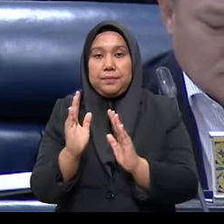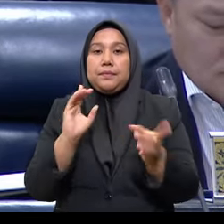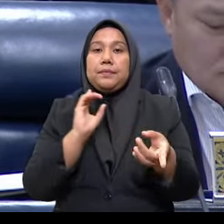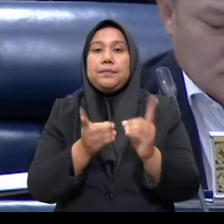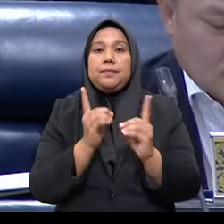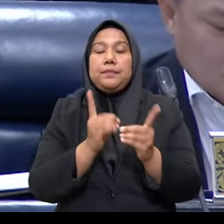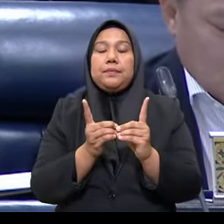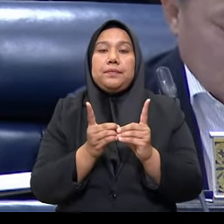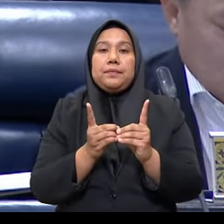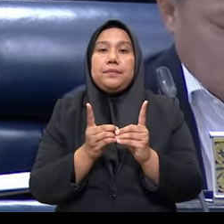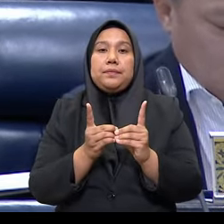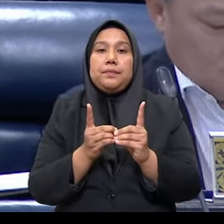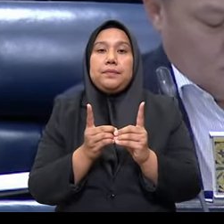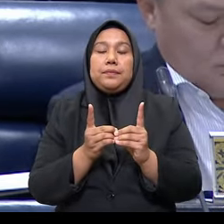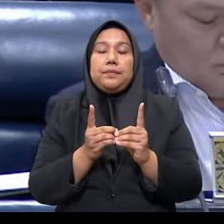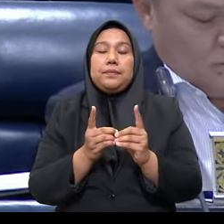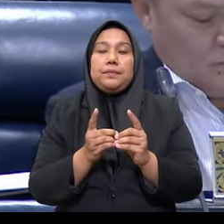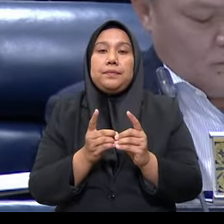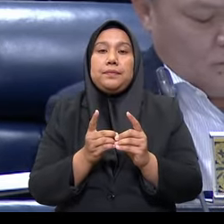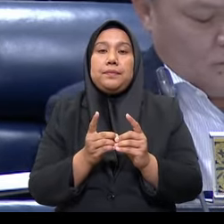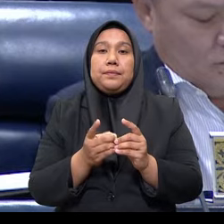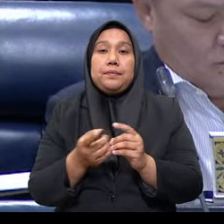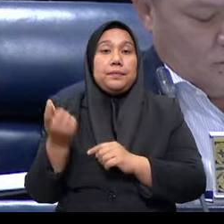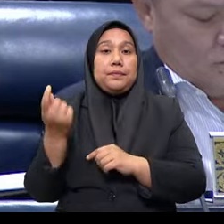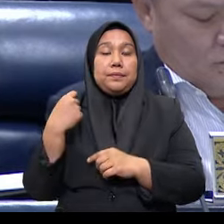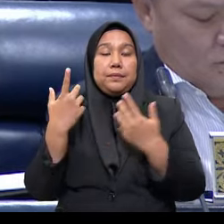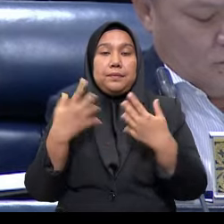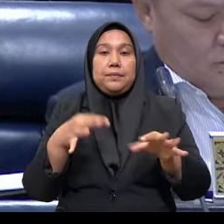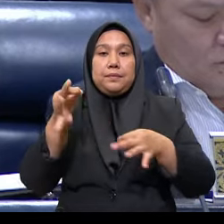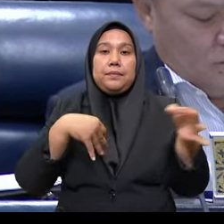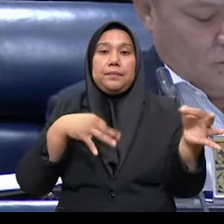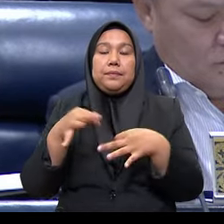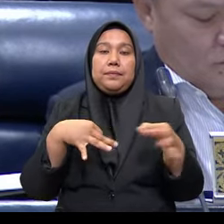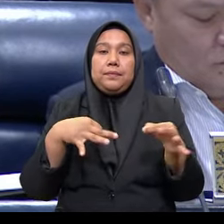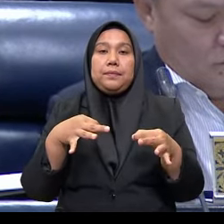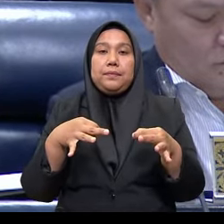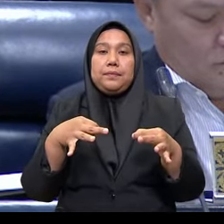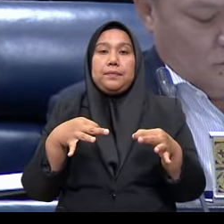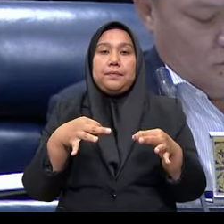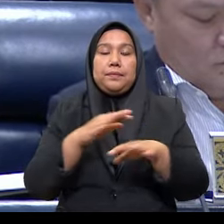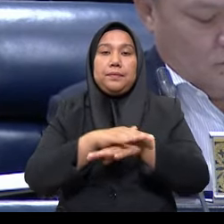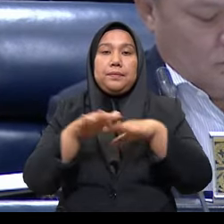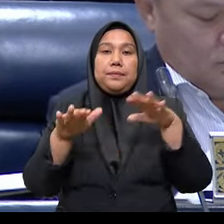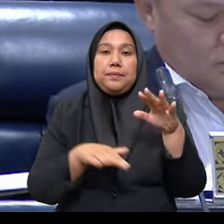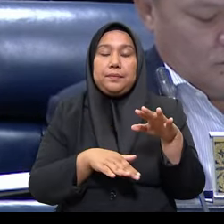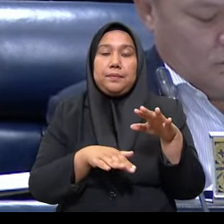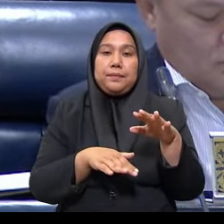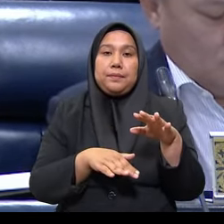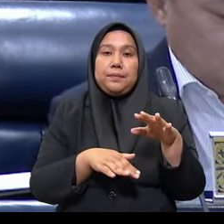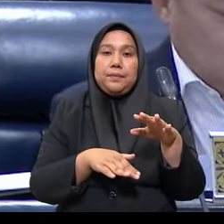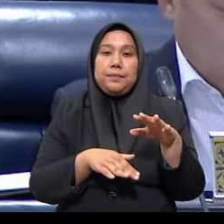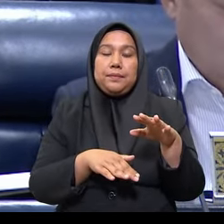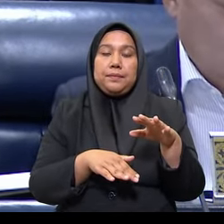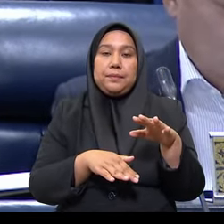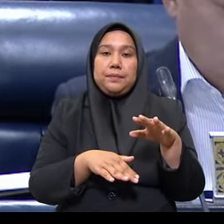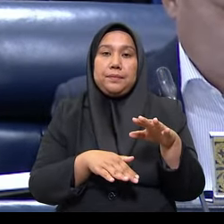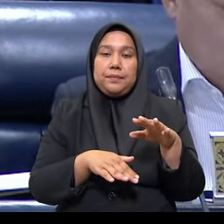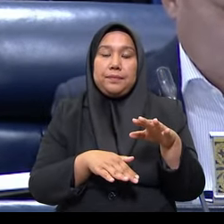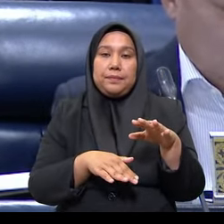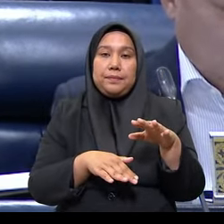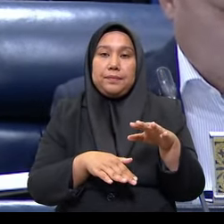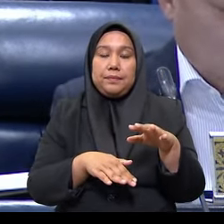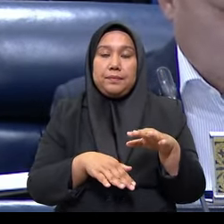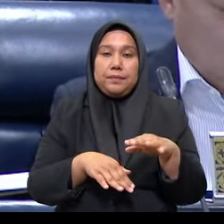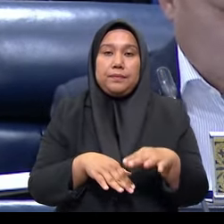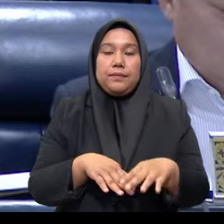perpustakaan digital, seperti mana yang saya telah terangkan tadi, di bawah pengelolaan Perpustakaan